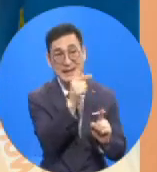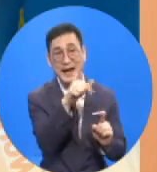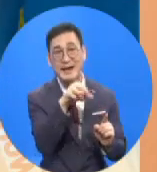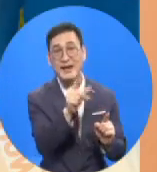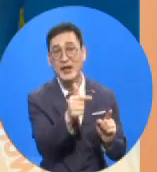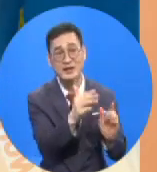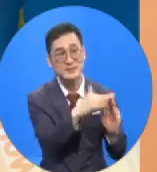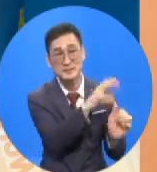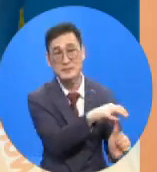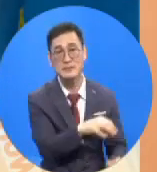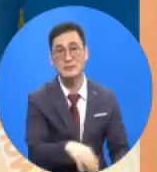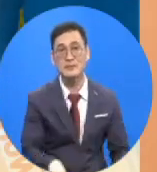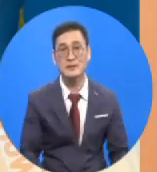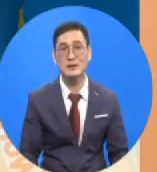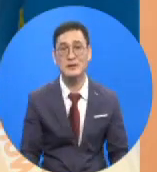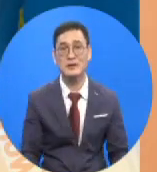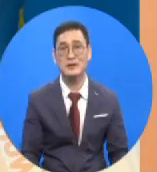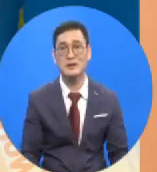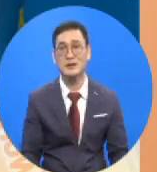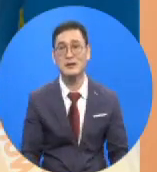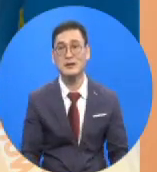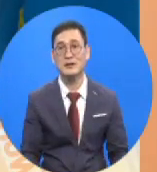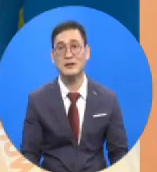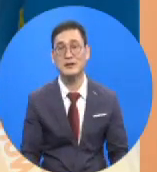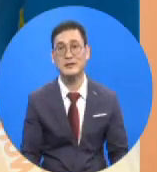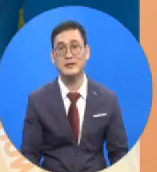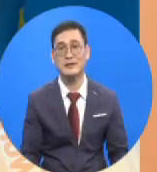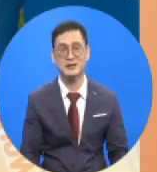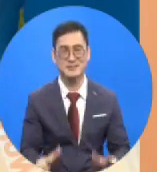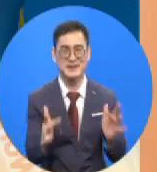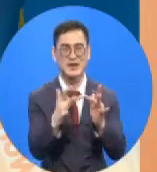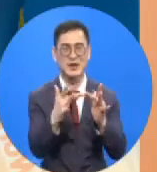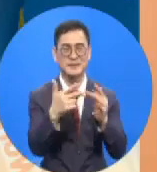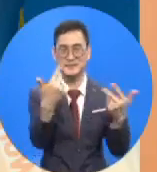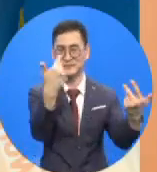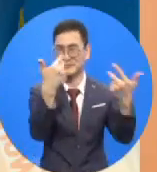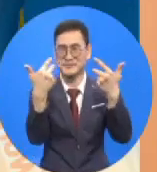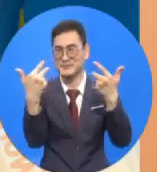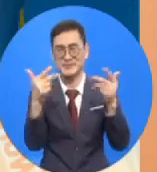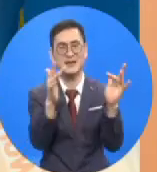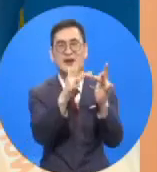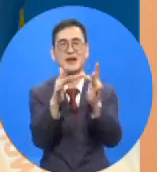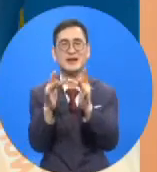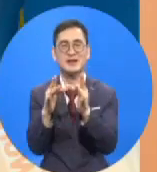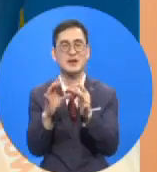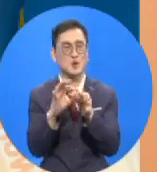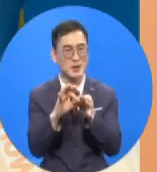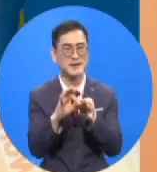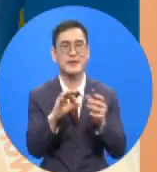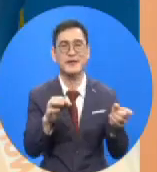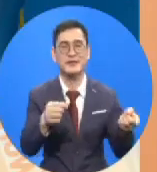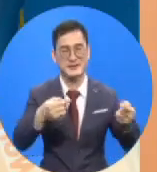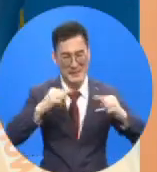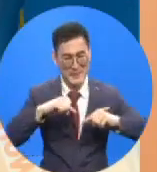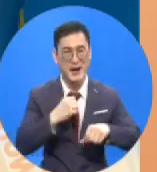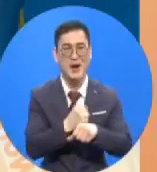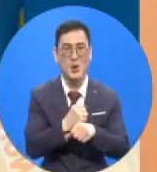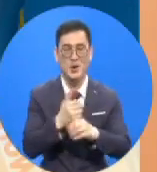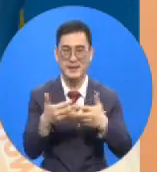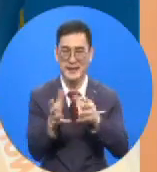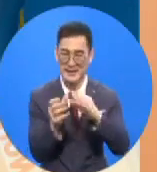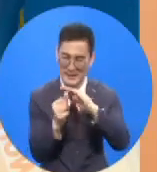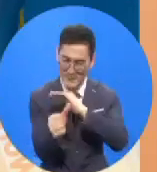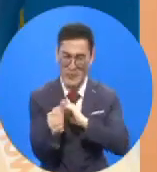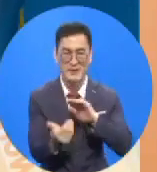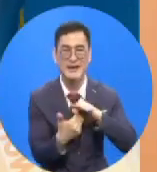당사에서 저렇게 이제 아주 소규모 에서 온라인으로 강의를 하고 그 다음에 이제 뭔가 를 통해서 방 대표 그 다음에 이제 최고 연 들에 대해서